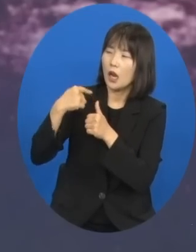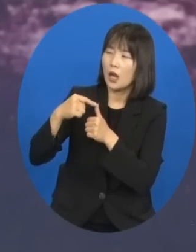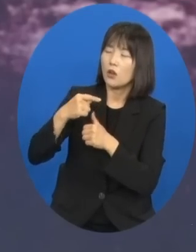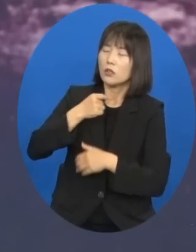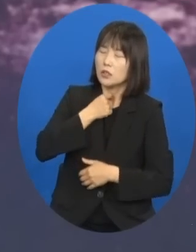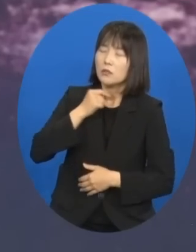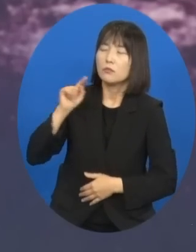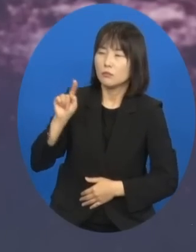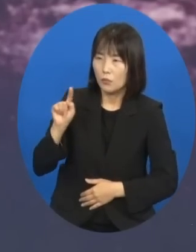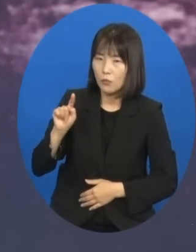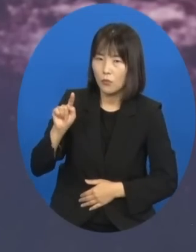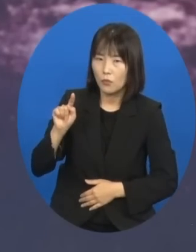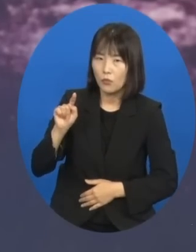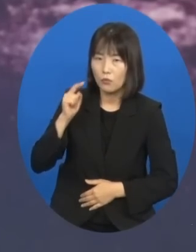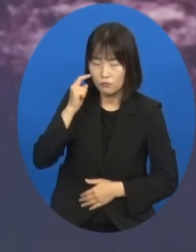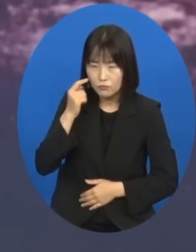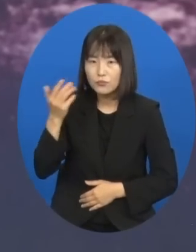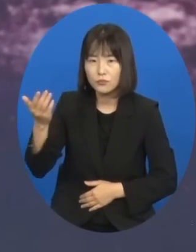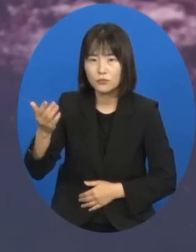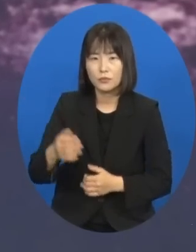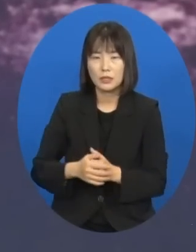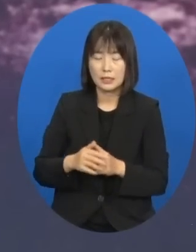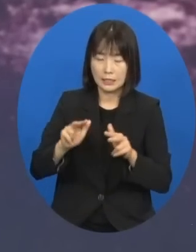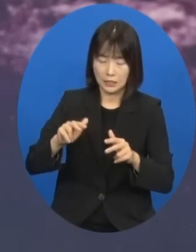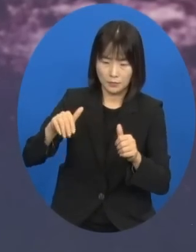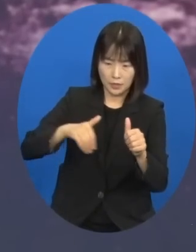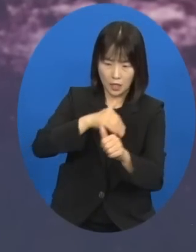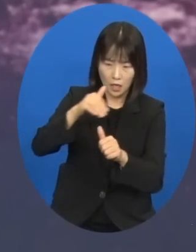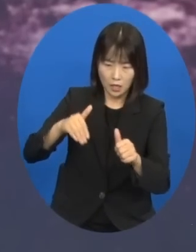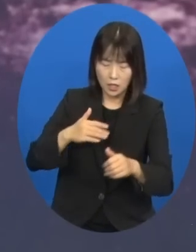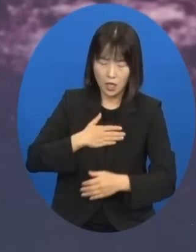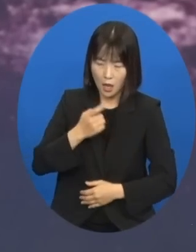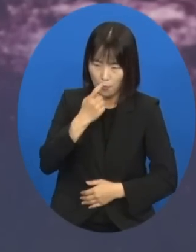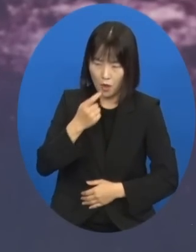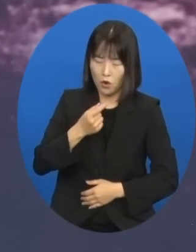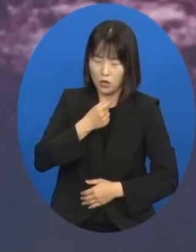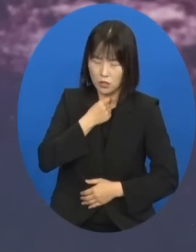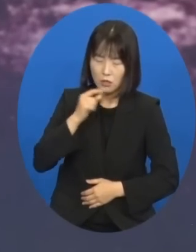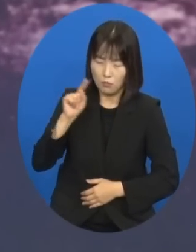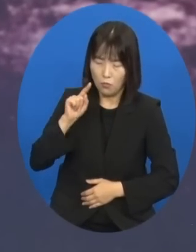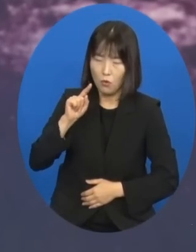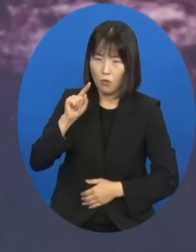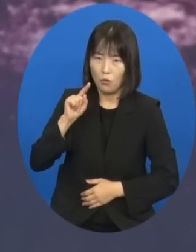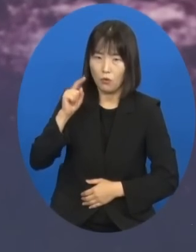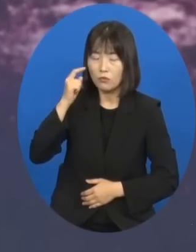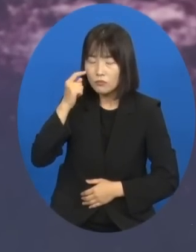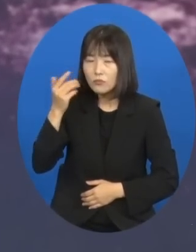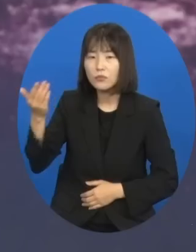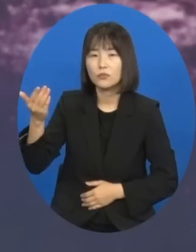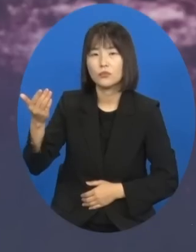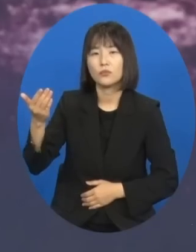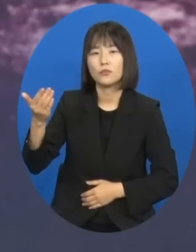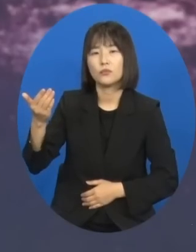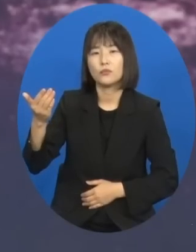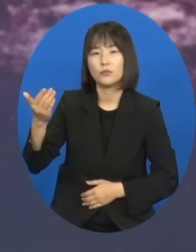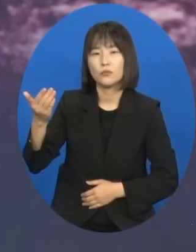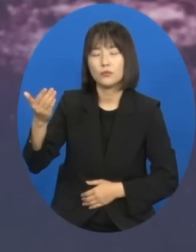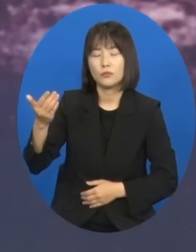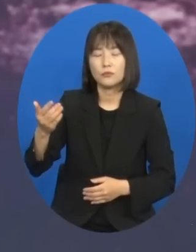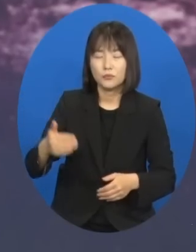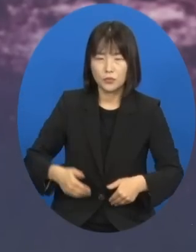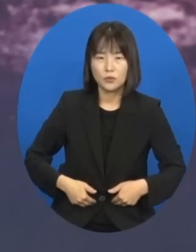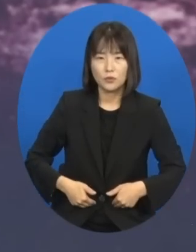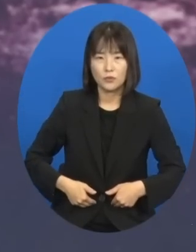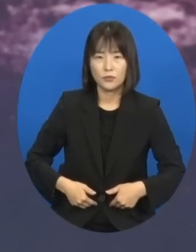하십니까? 제가 이 상황 속에서 무엇을 배우기를 원하십니까? 이 질문으로 바꿔야 된다는 거예요.